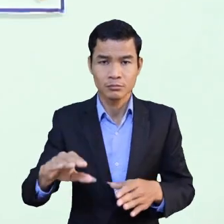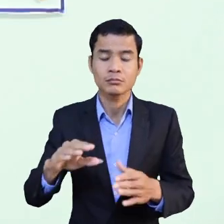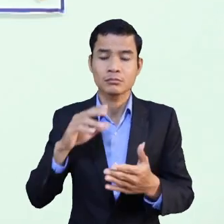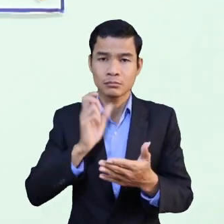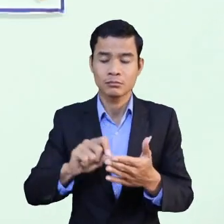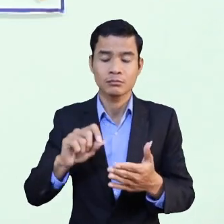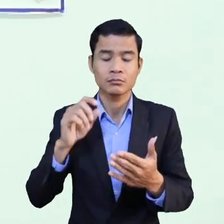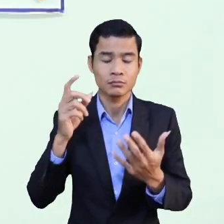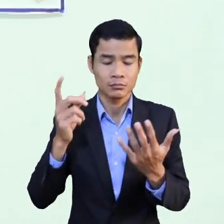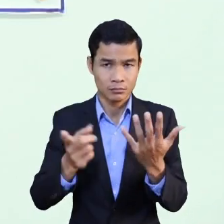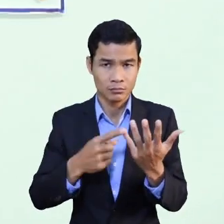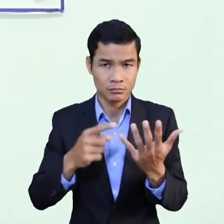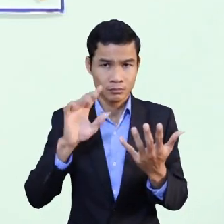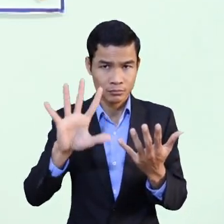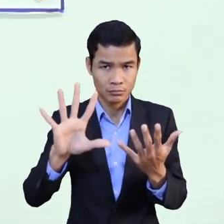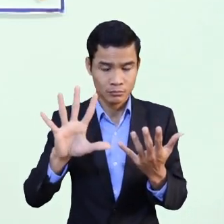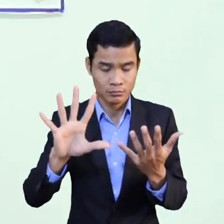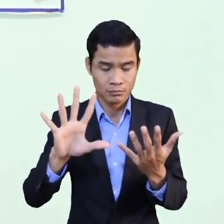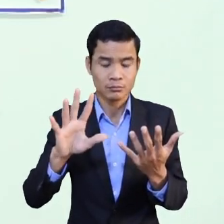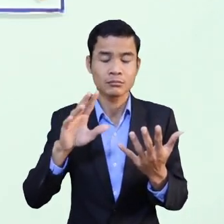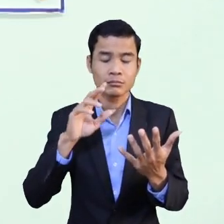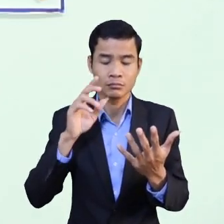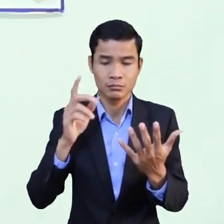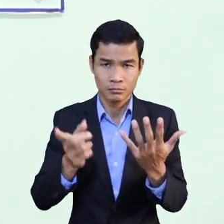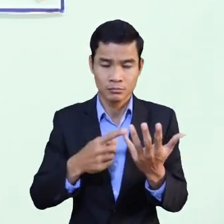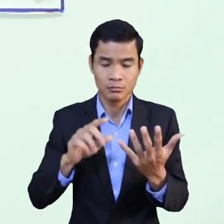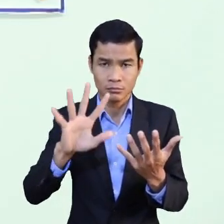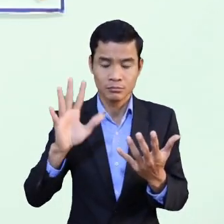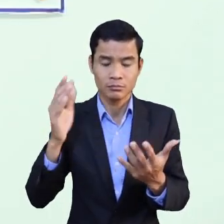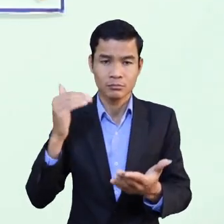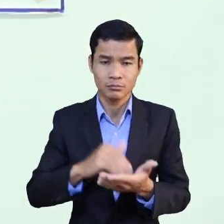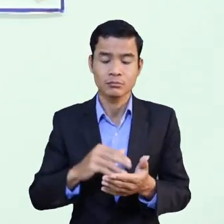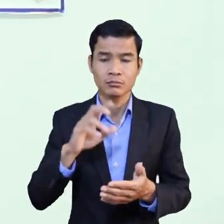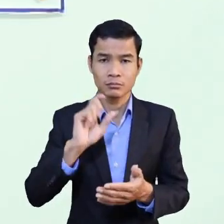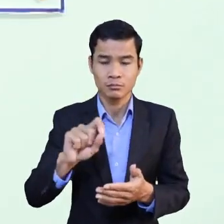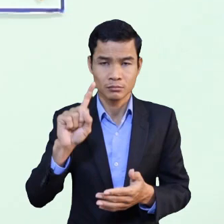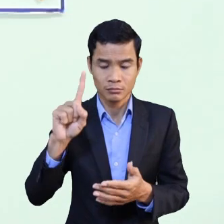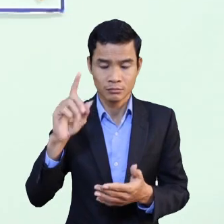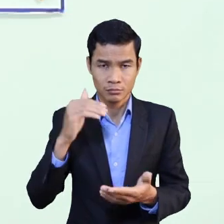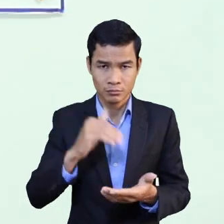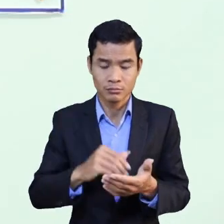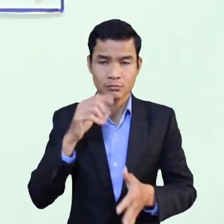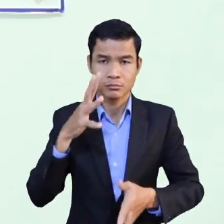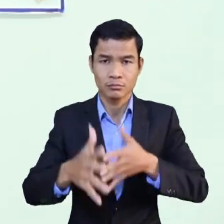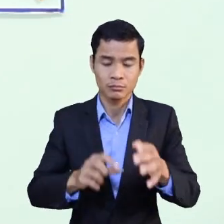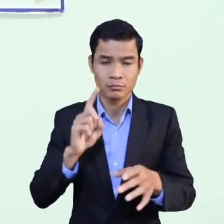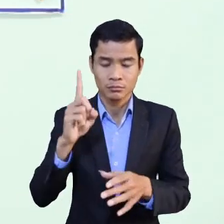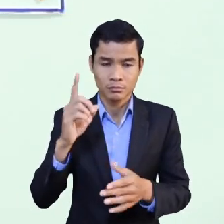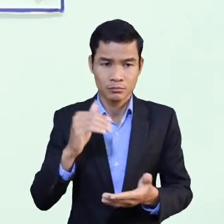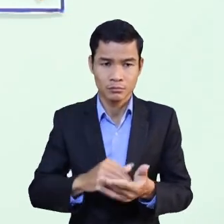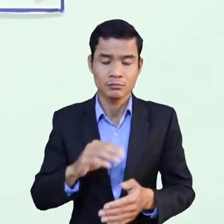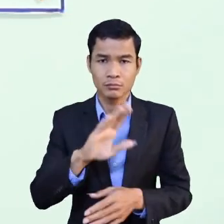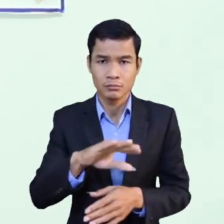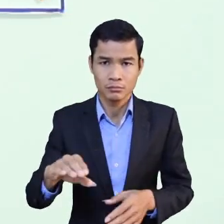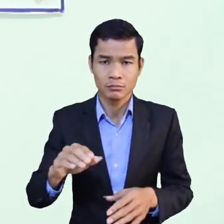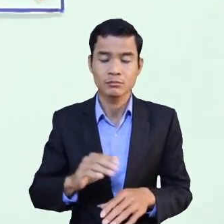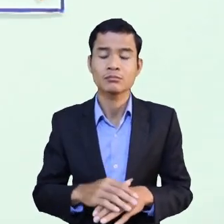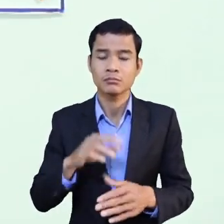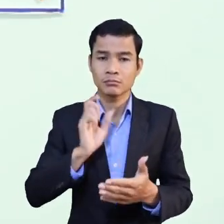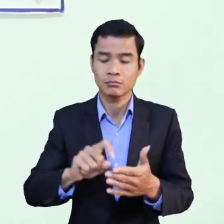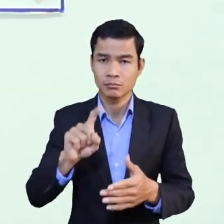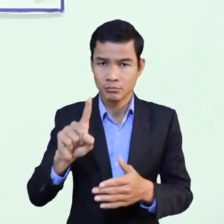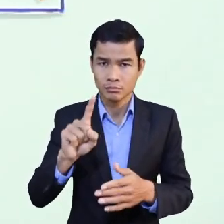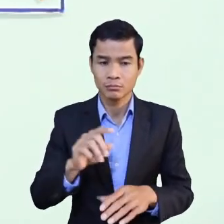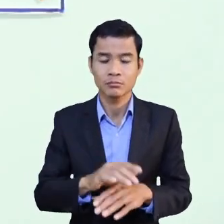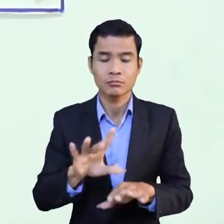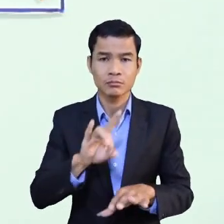នសរសេរស្រៈអេឲ្យបានចំនួន5ដងសរសេរម្ដងអានម្ដងចាឥឡូវកូនកូនសរសេរតែមួយសិន